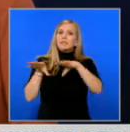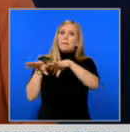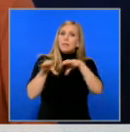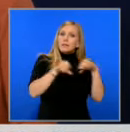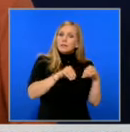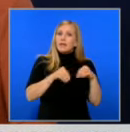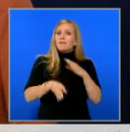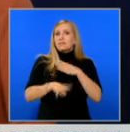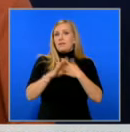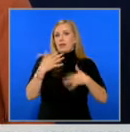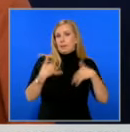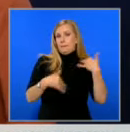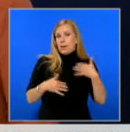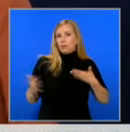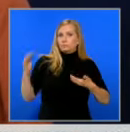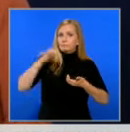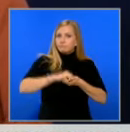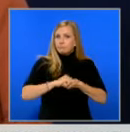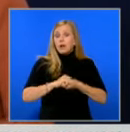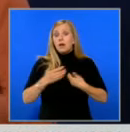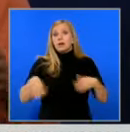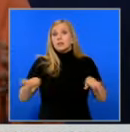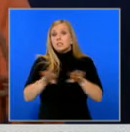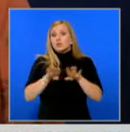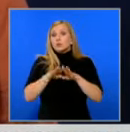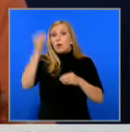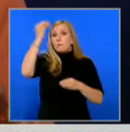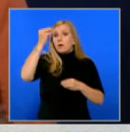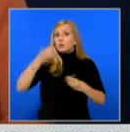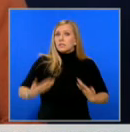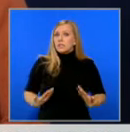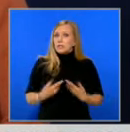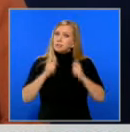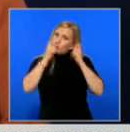македония това е важно а и българските интереси са